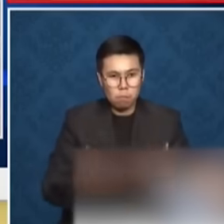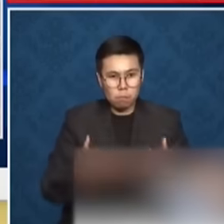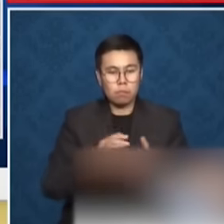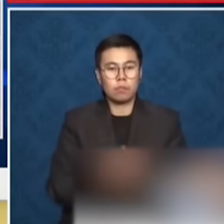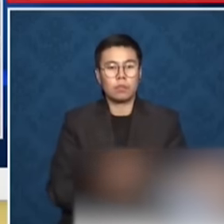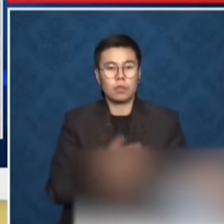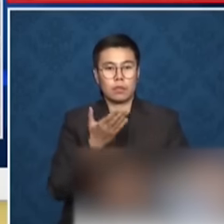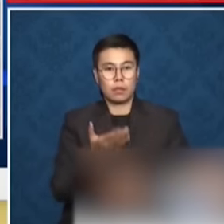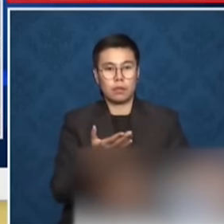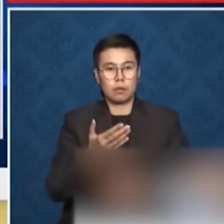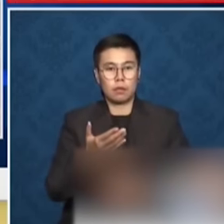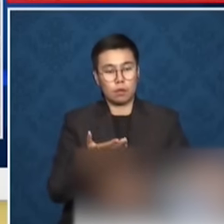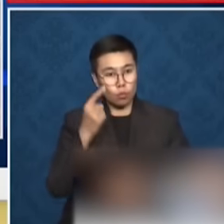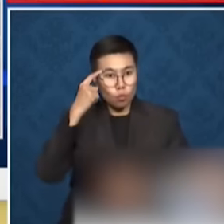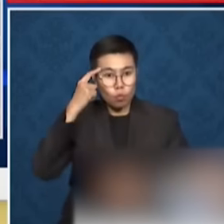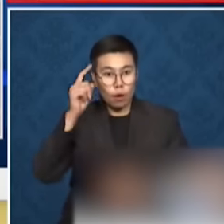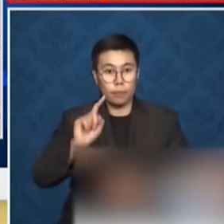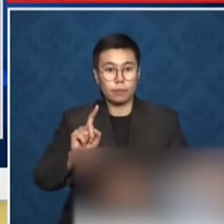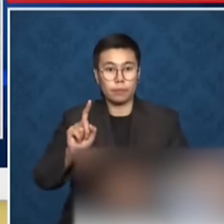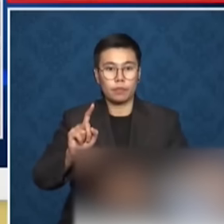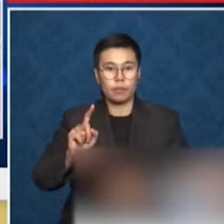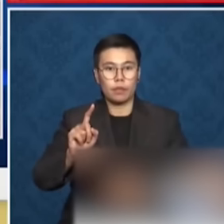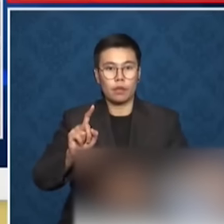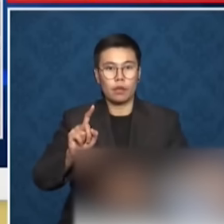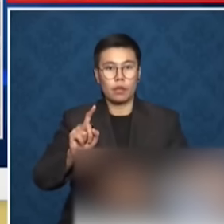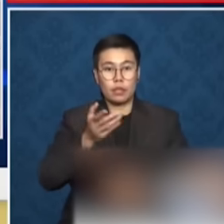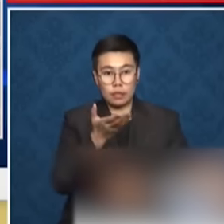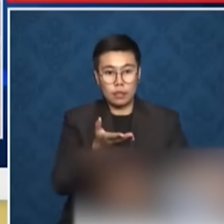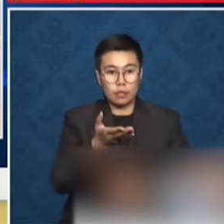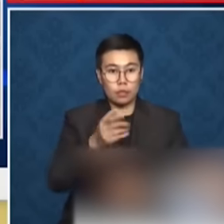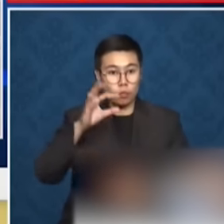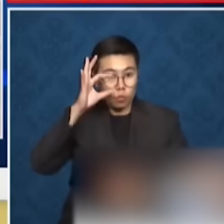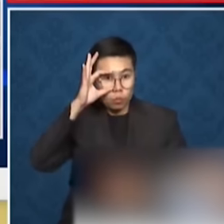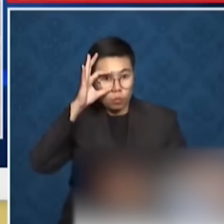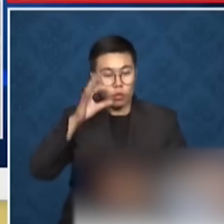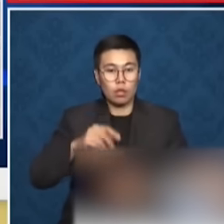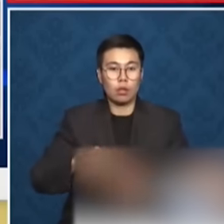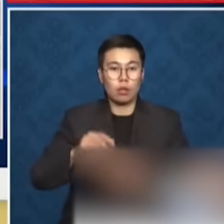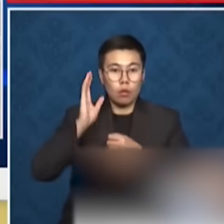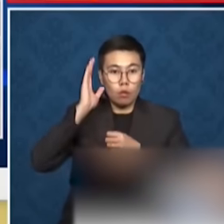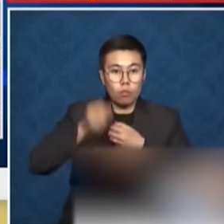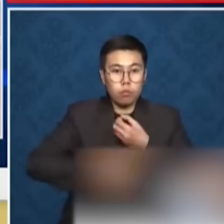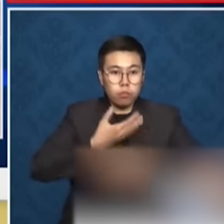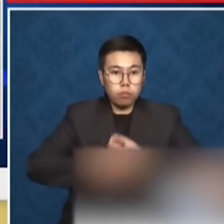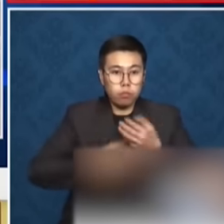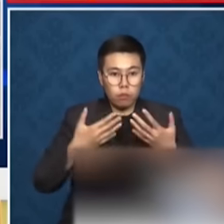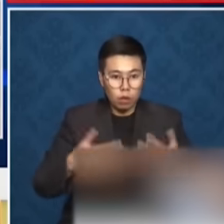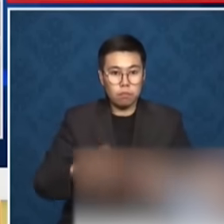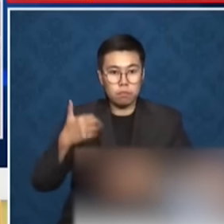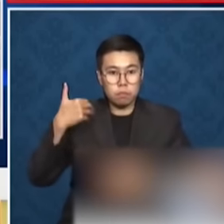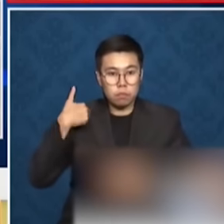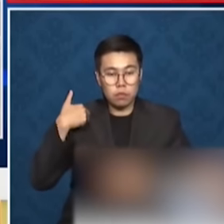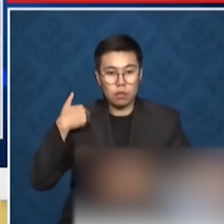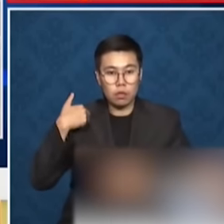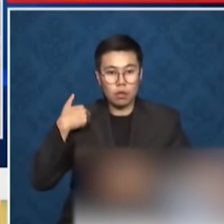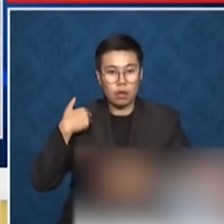อนหนึ่งโดยได้นำภาพประกอบขึ้นสไลด์เป็นภาพแกนนำกลุ่มอาชีวะราชภักดีถ่ายร่วมกับนายชาดาไทยเศรษฐ์รัฐมนต